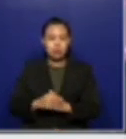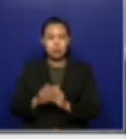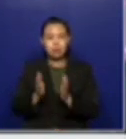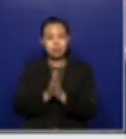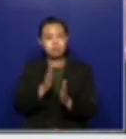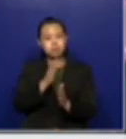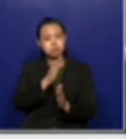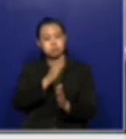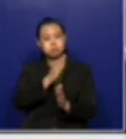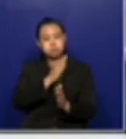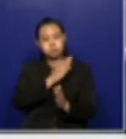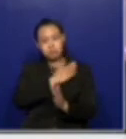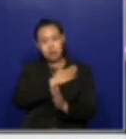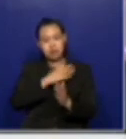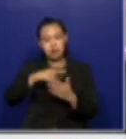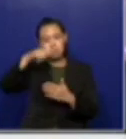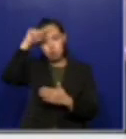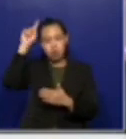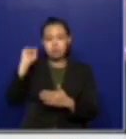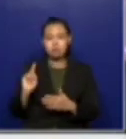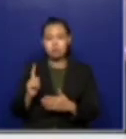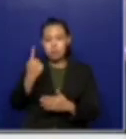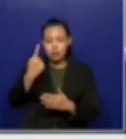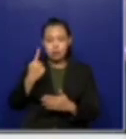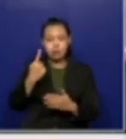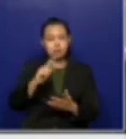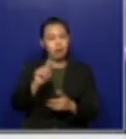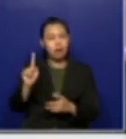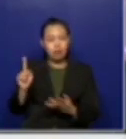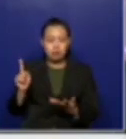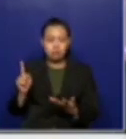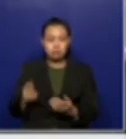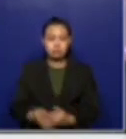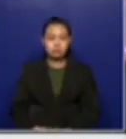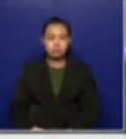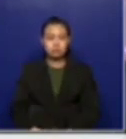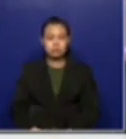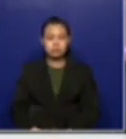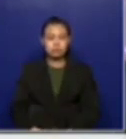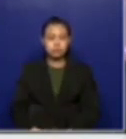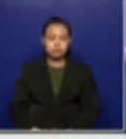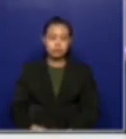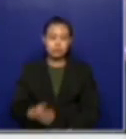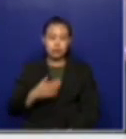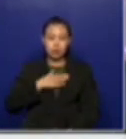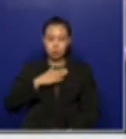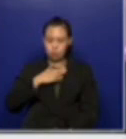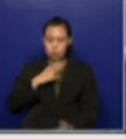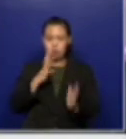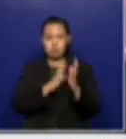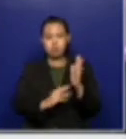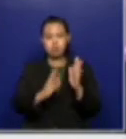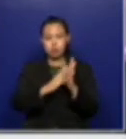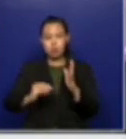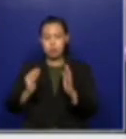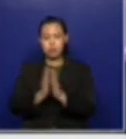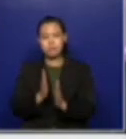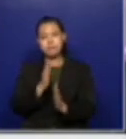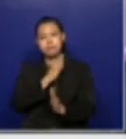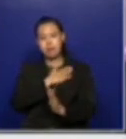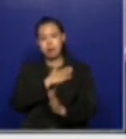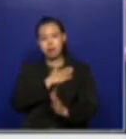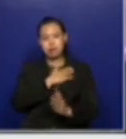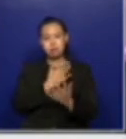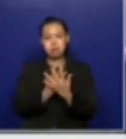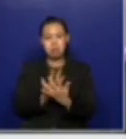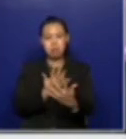มมันจบท่านประธานครับผมเองเนี่ยได้จัดสัมมนาให้พระ จำนวน800รูป